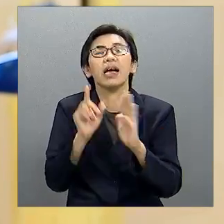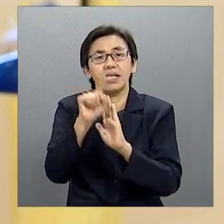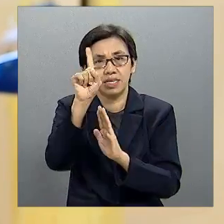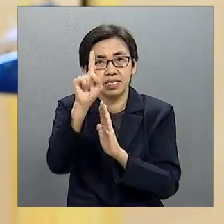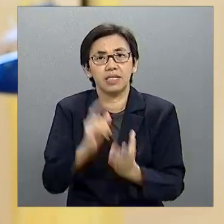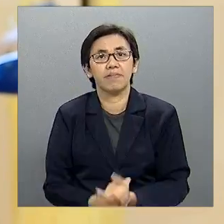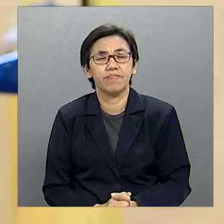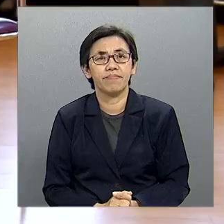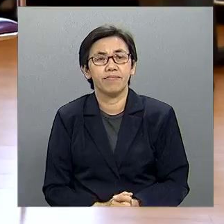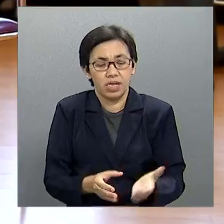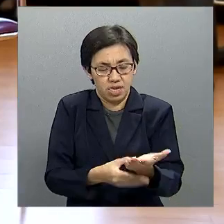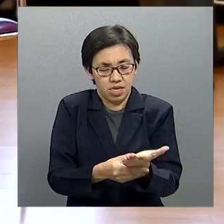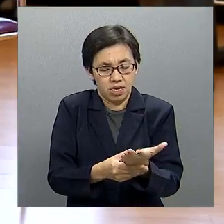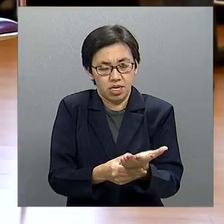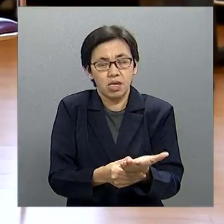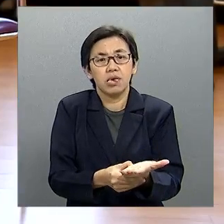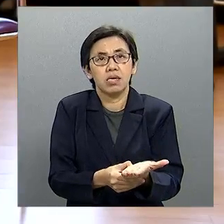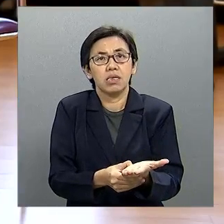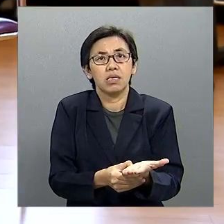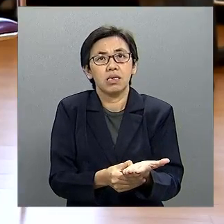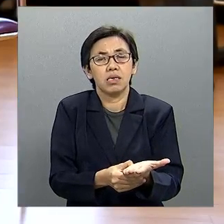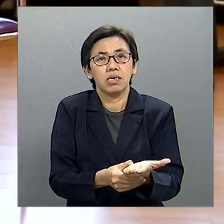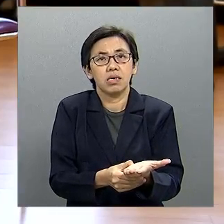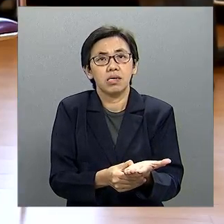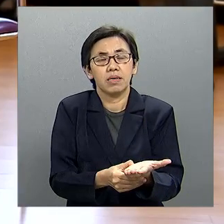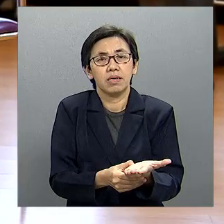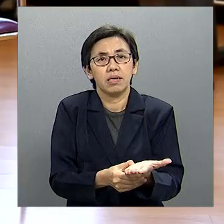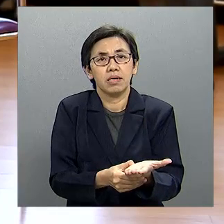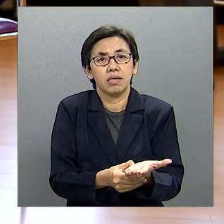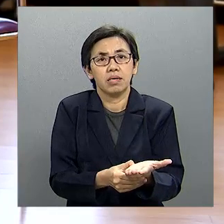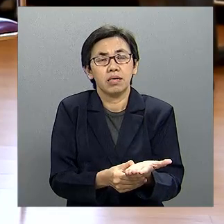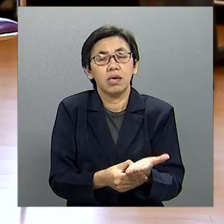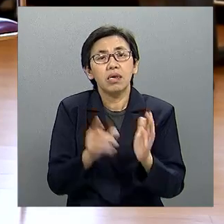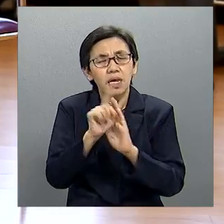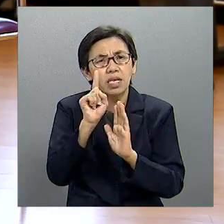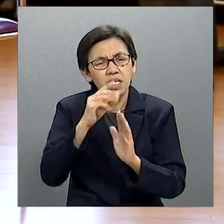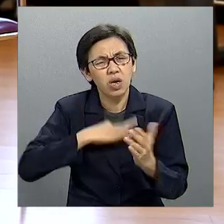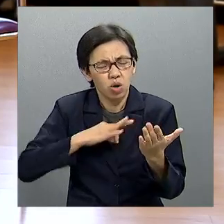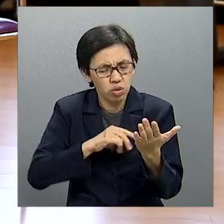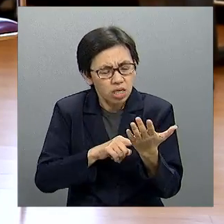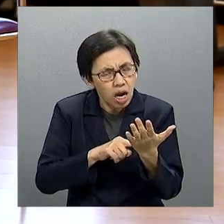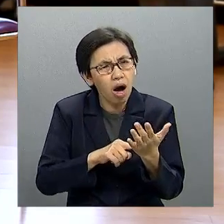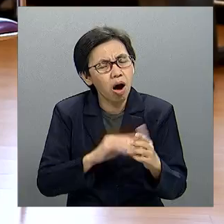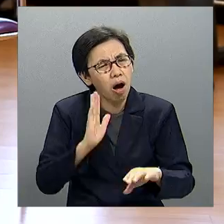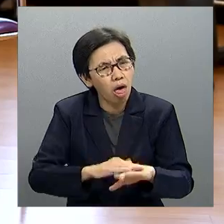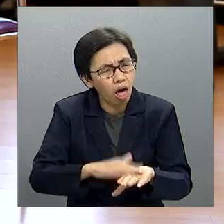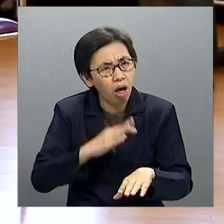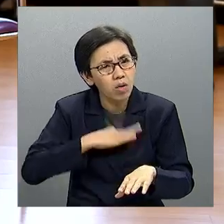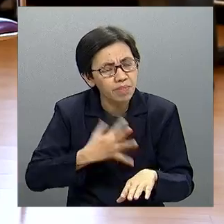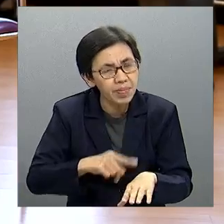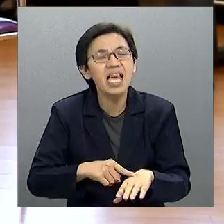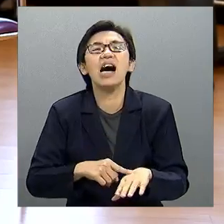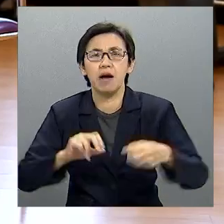ก็ถ้าสมมติว่าใครที่มีปัญหาเรื่องพังผืดที่ข้อมือเนี่ยก็จะมีอาการเหมือนกับ2ท่าแรกนะครับนะส่วนอีกท่านึ